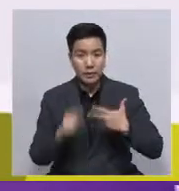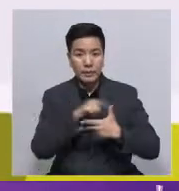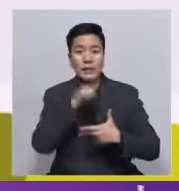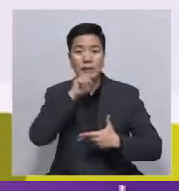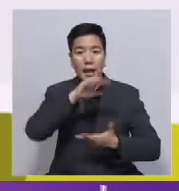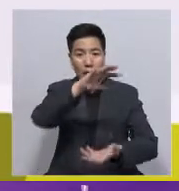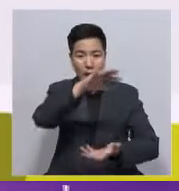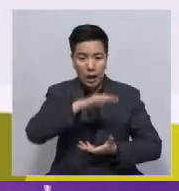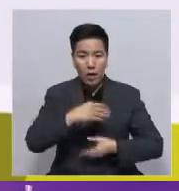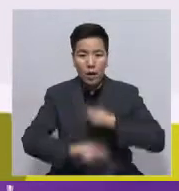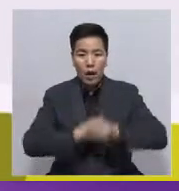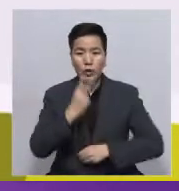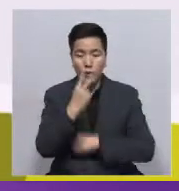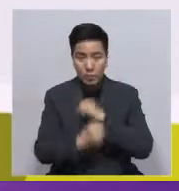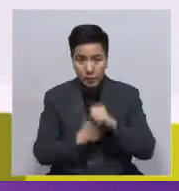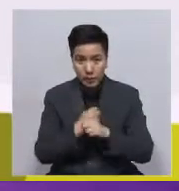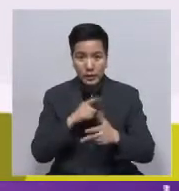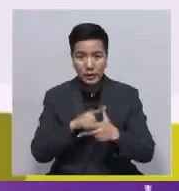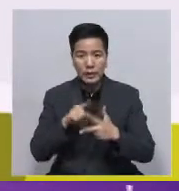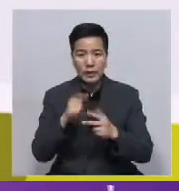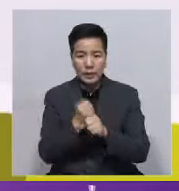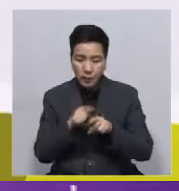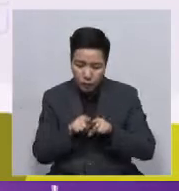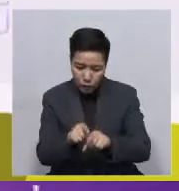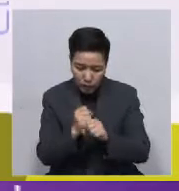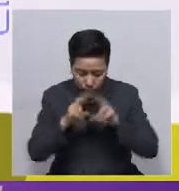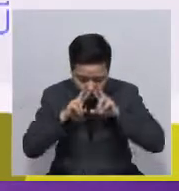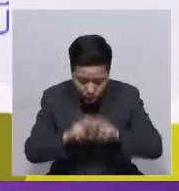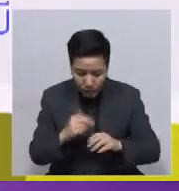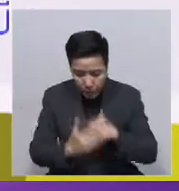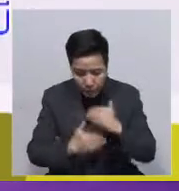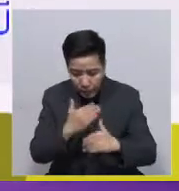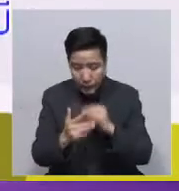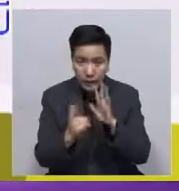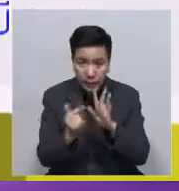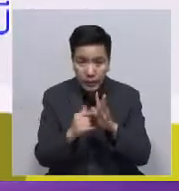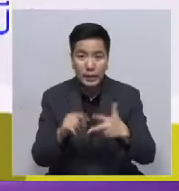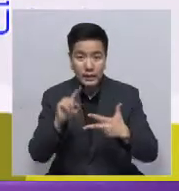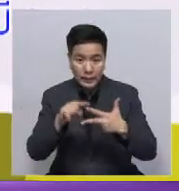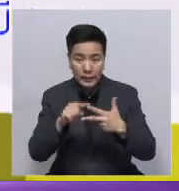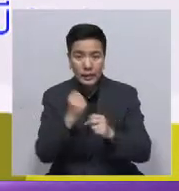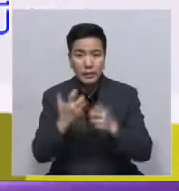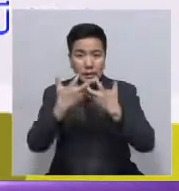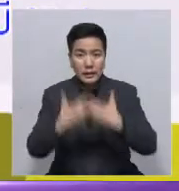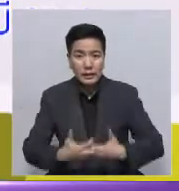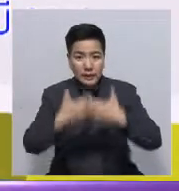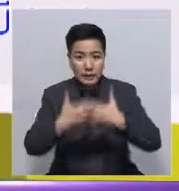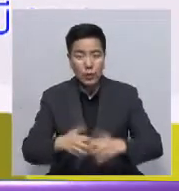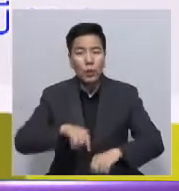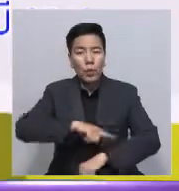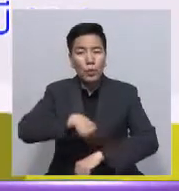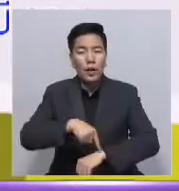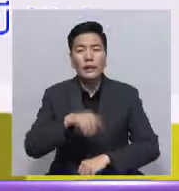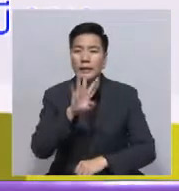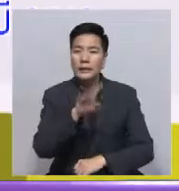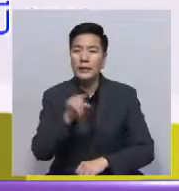าเพื่อจำหน่ายภายใน2ปีควบคู่กับการทำงานวิจัยและก็พัฒนายาระยะที่2การก่อสร้างโรงงานใช้เวลาประ